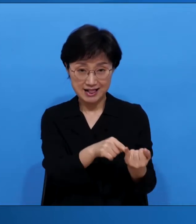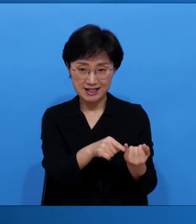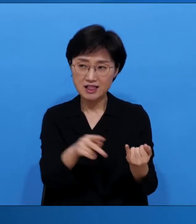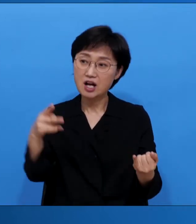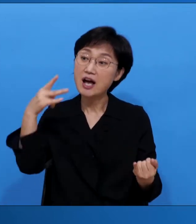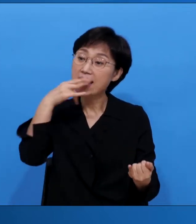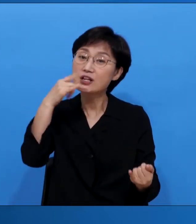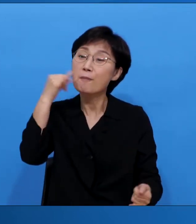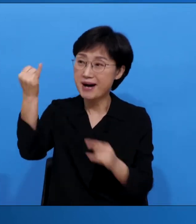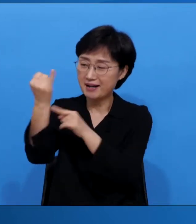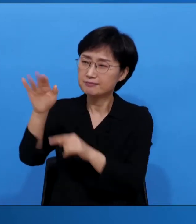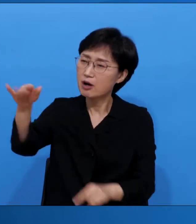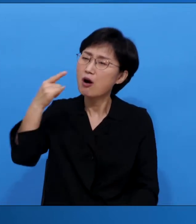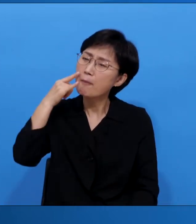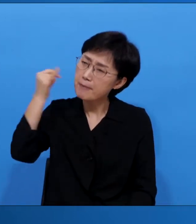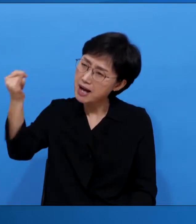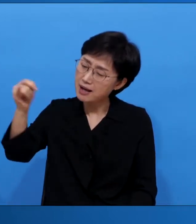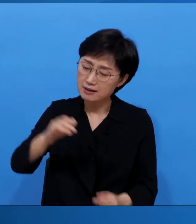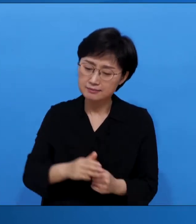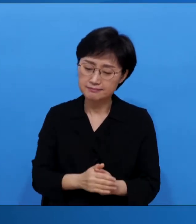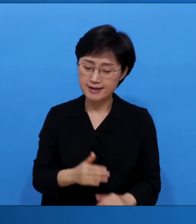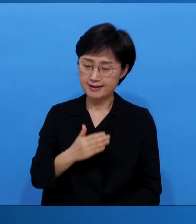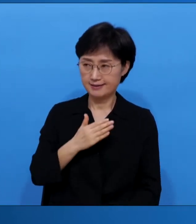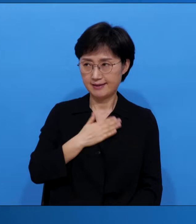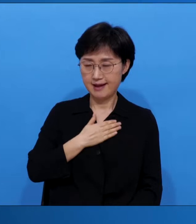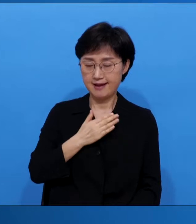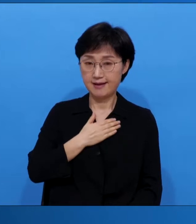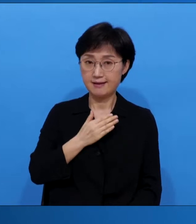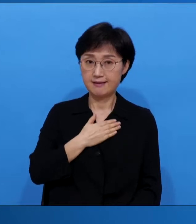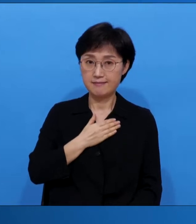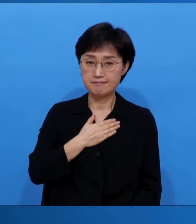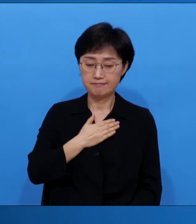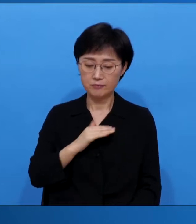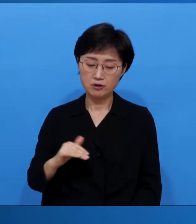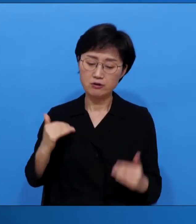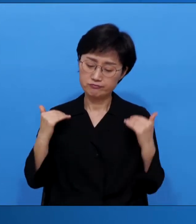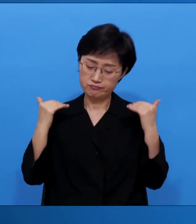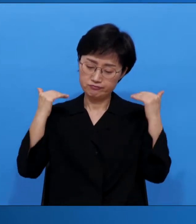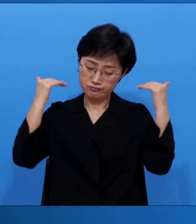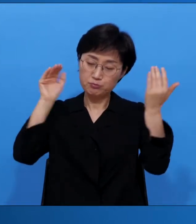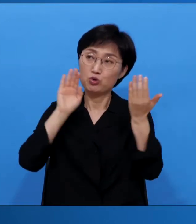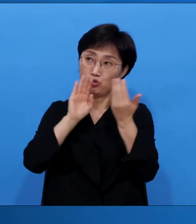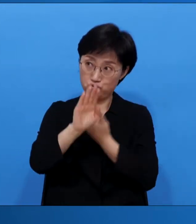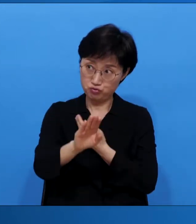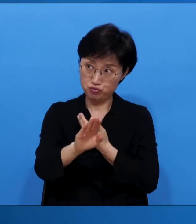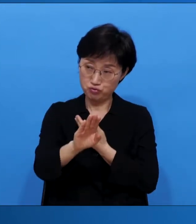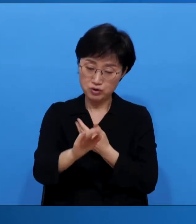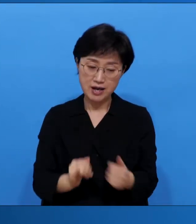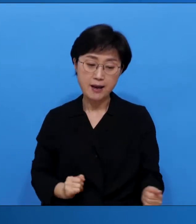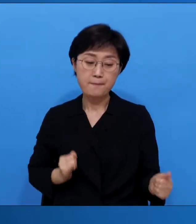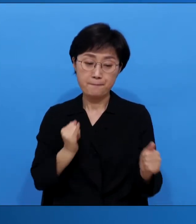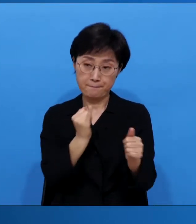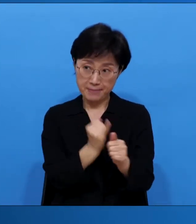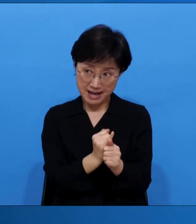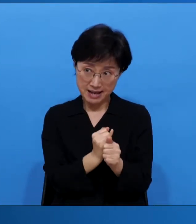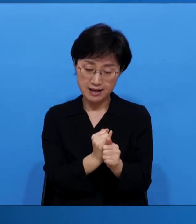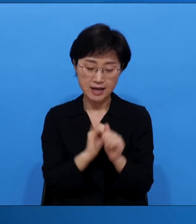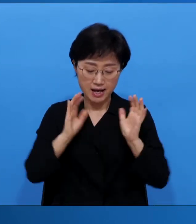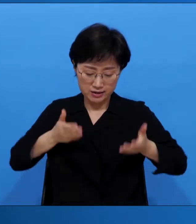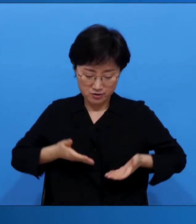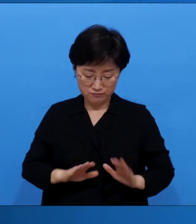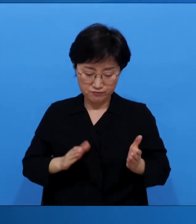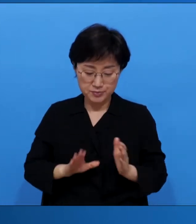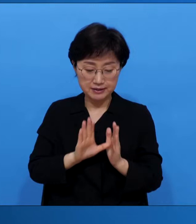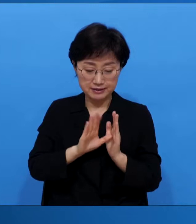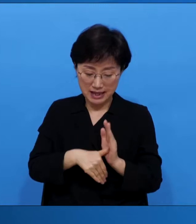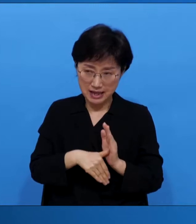I guess she said to her mother, 나는 커서 결혼해가지고 아이들 키울 때